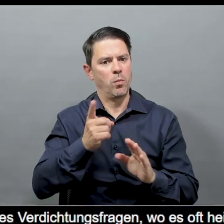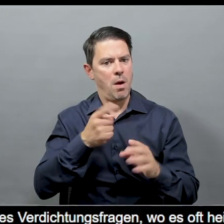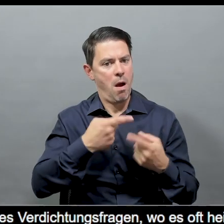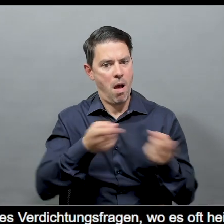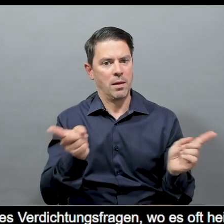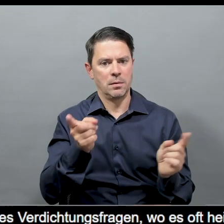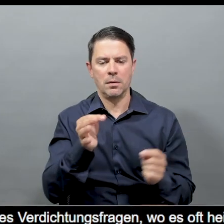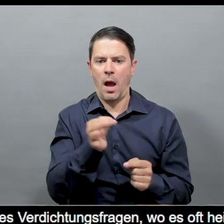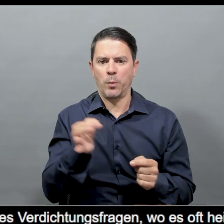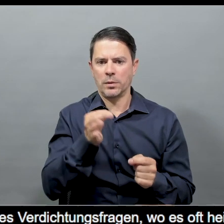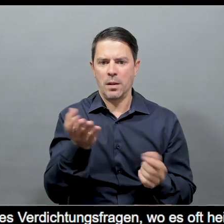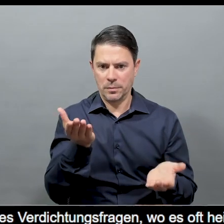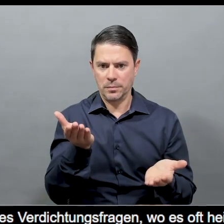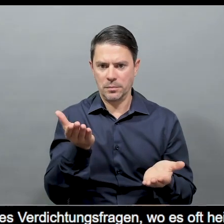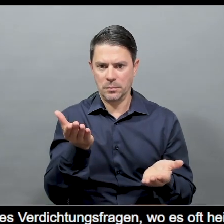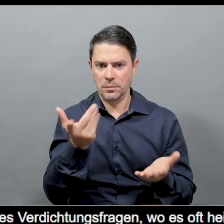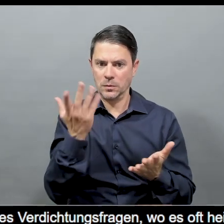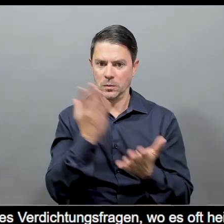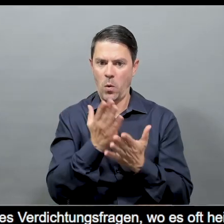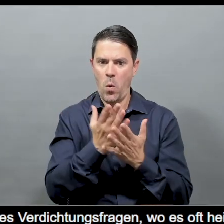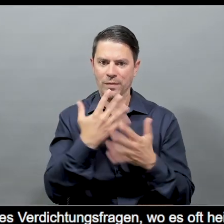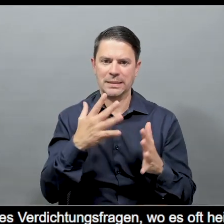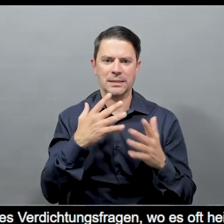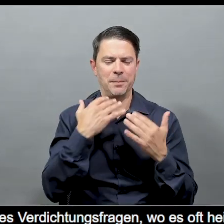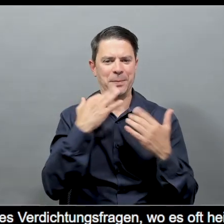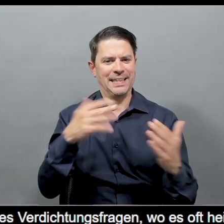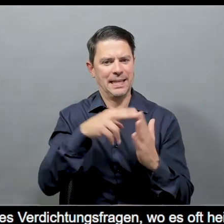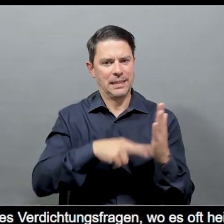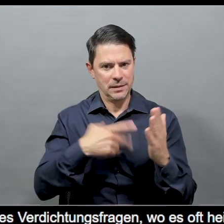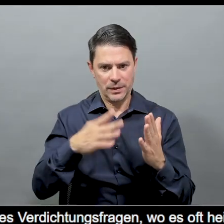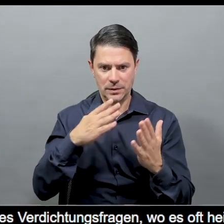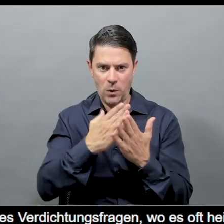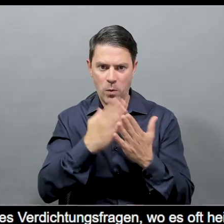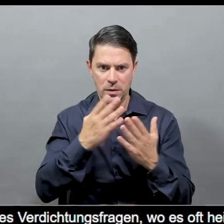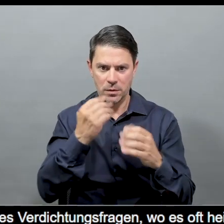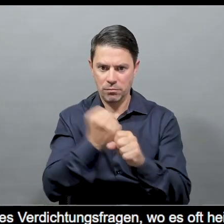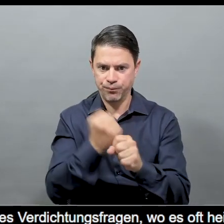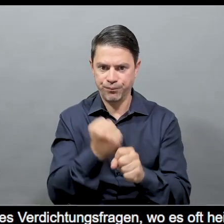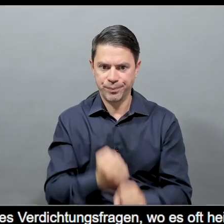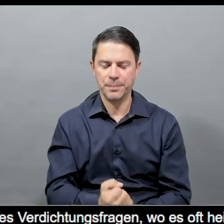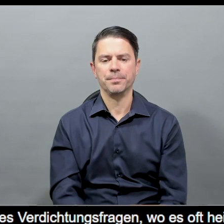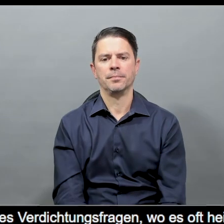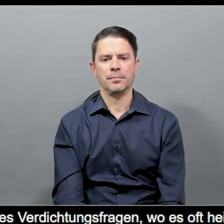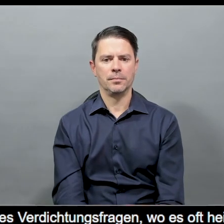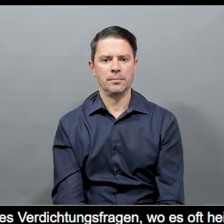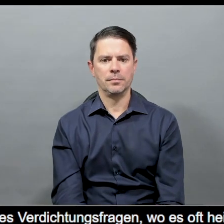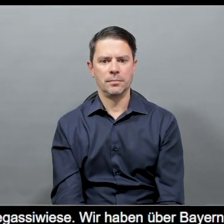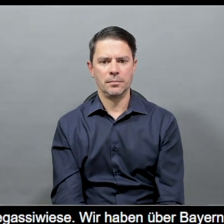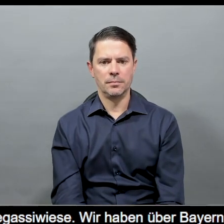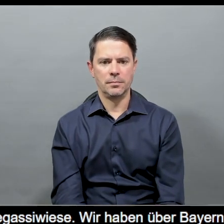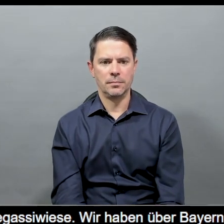Stammstrecke bekommen und durchgearbeitet? Was wissen Sie? Also zum Abwasser-Monitoring würde ich Sie ans